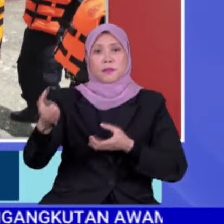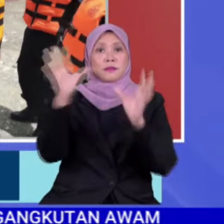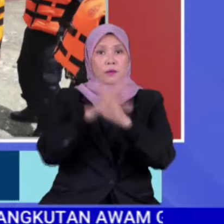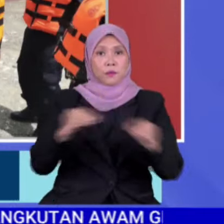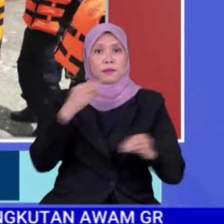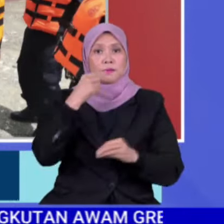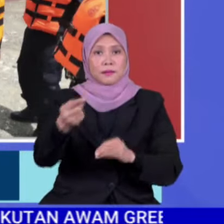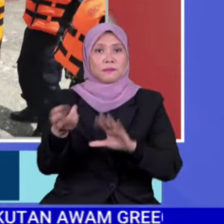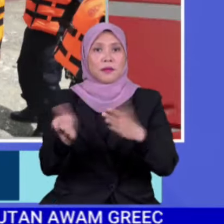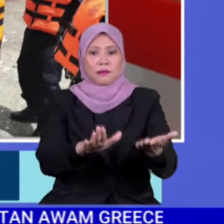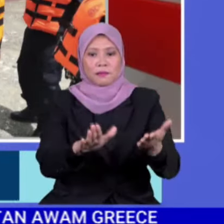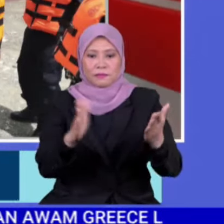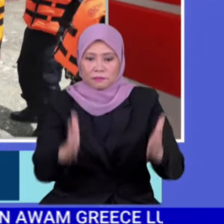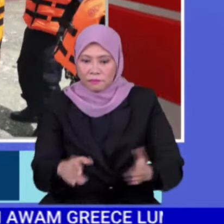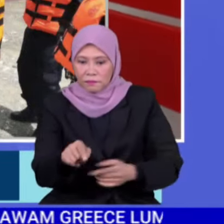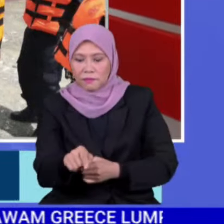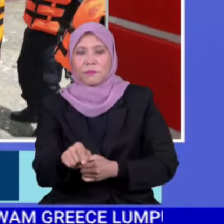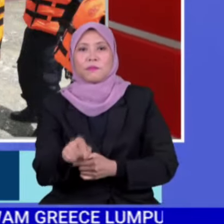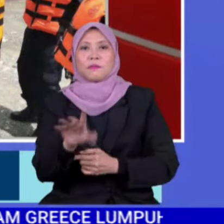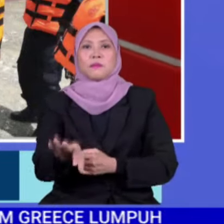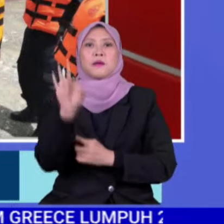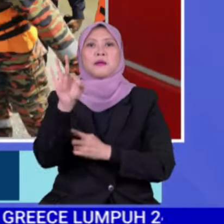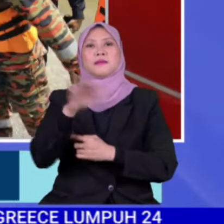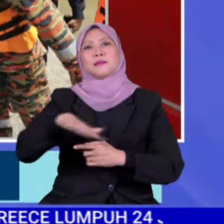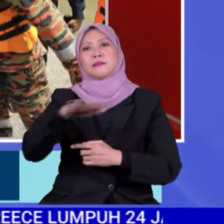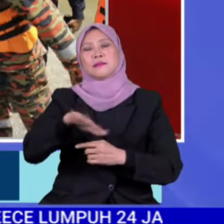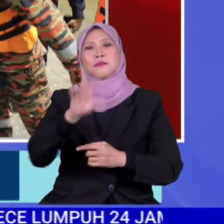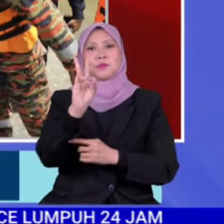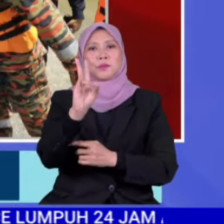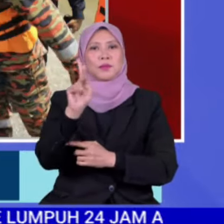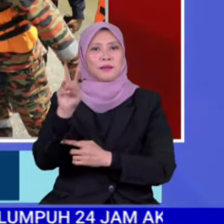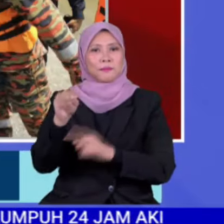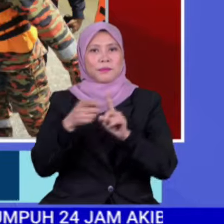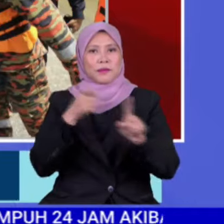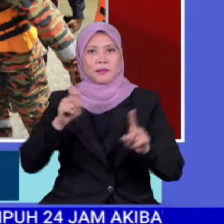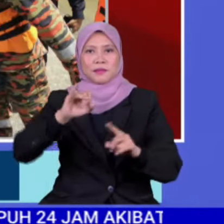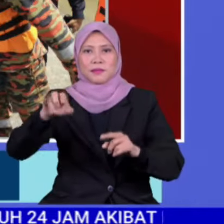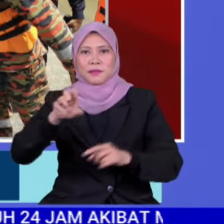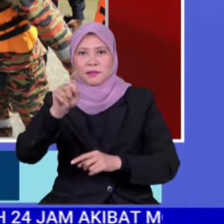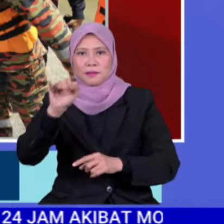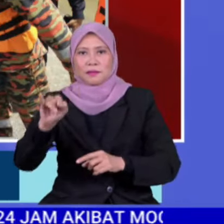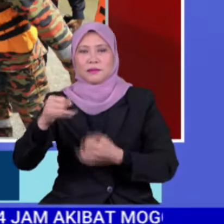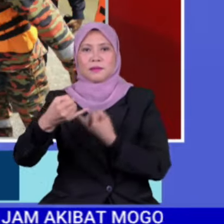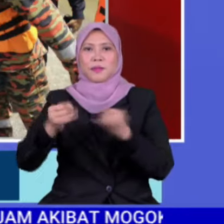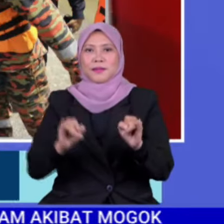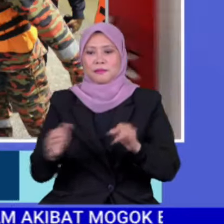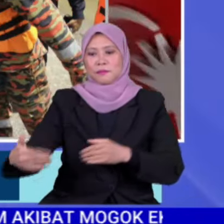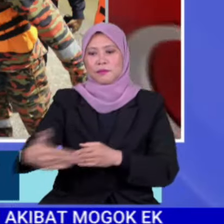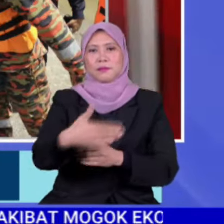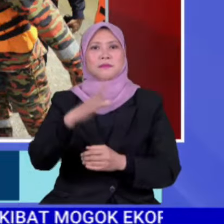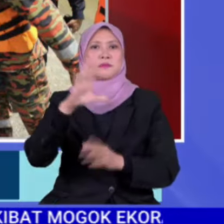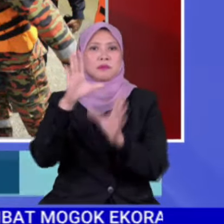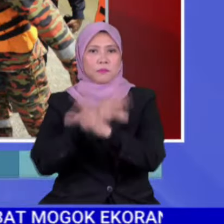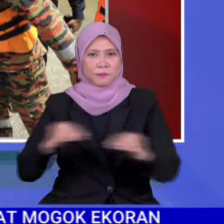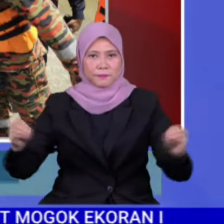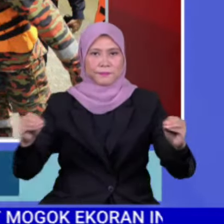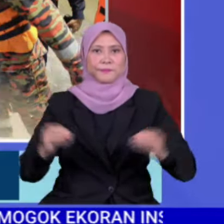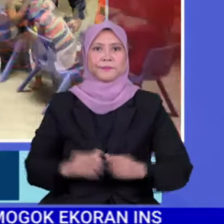mangsa dijumpai tengah hari tadi. Ia ditemukan kira-kira 7 km dari jeti Jabatan Perikanan Laut Sarawak.